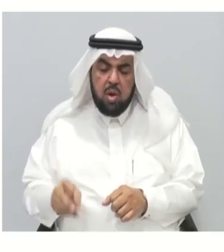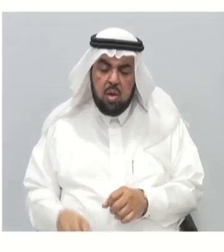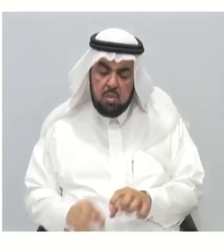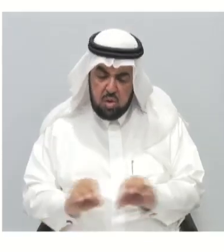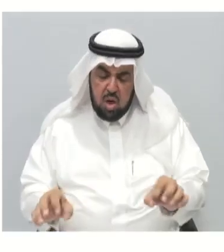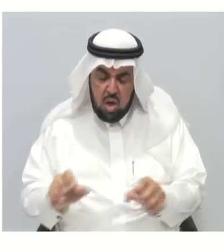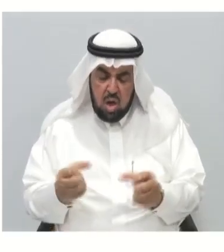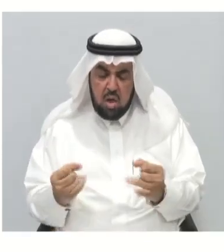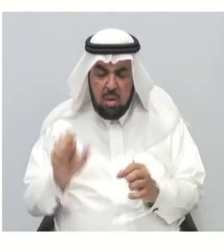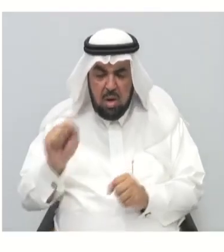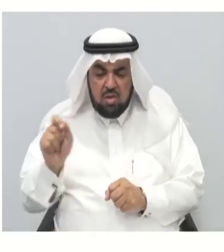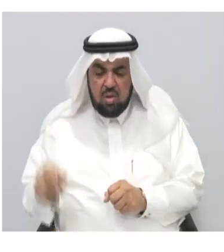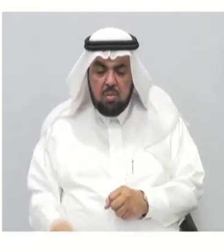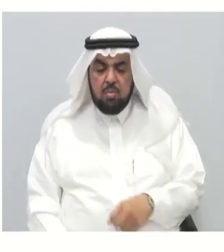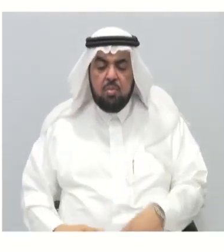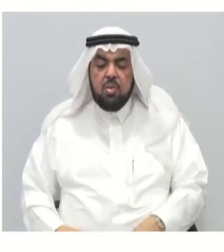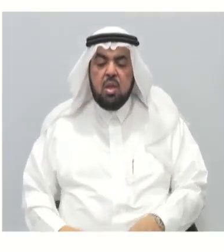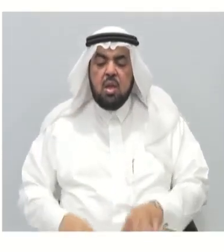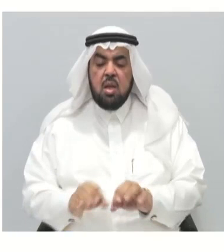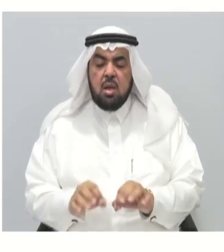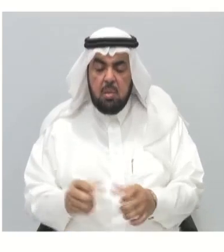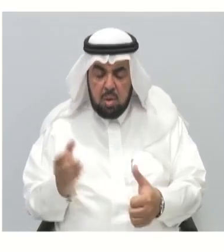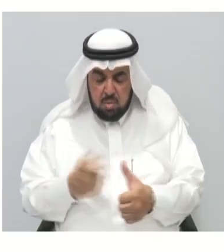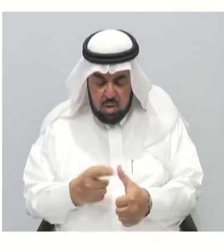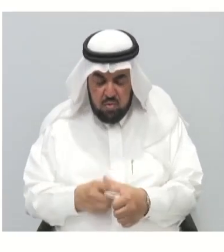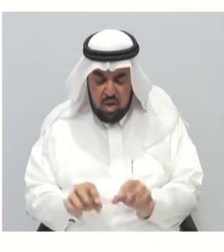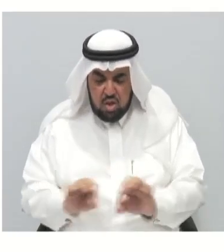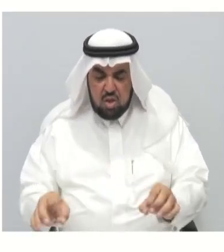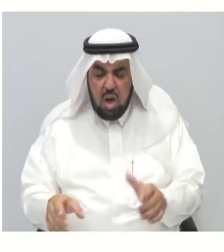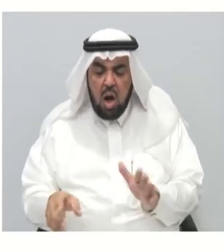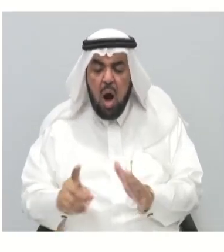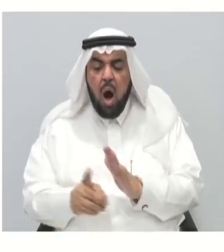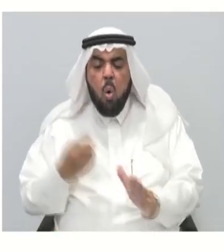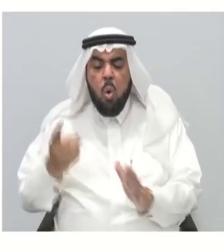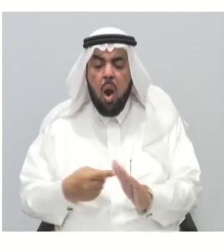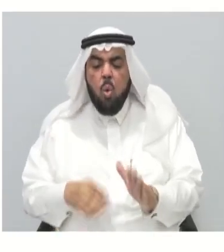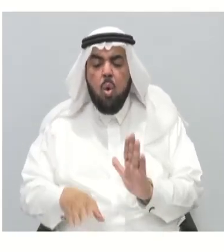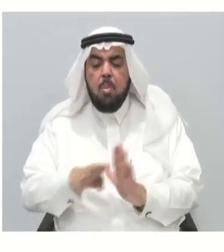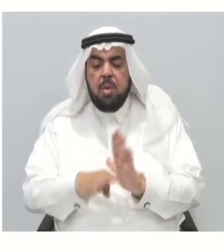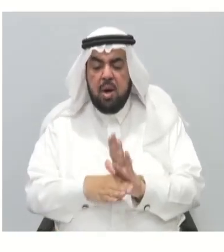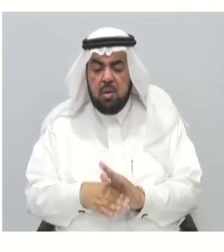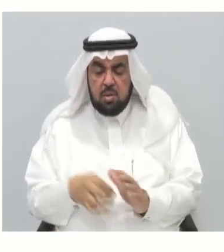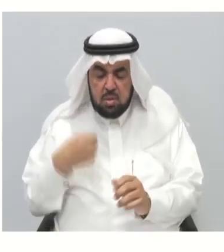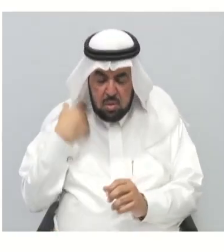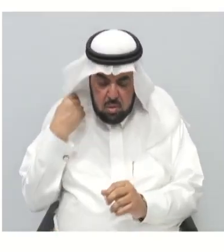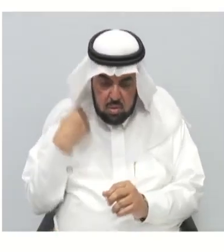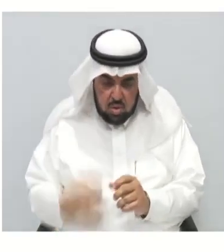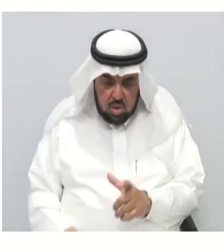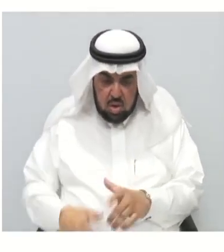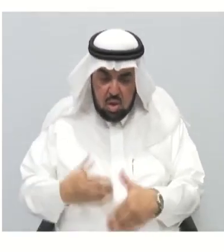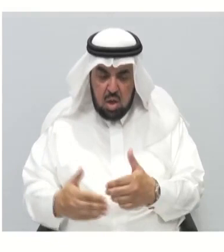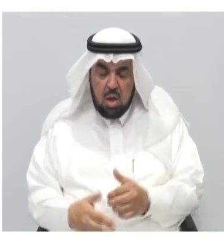حسابنا الخاص بنا سنقوم الان بانشاء برنامجنا الاول ستجعل الروبوت في هذا البرنامج